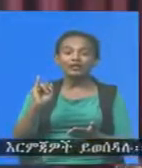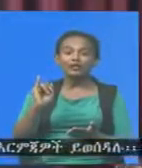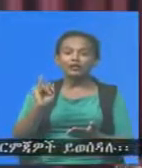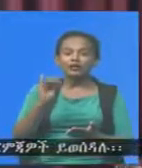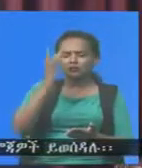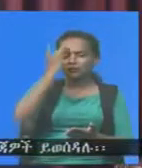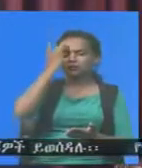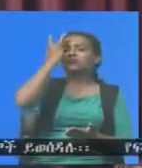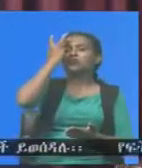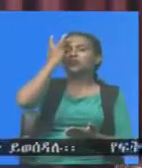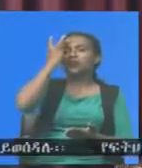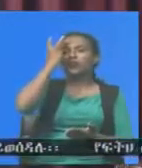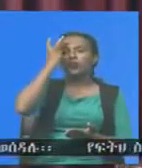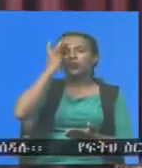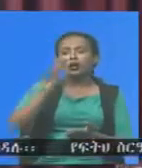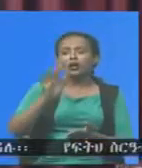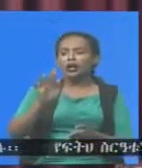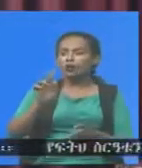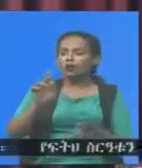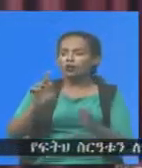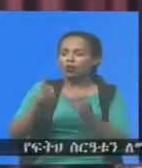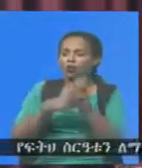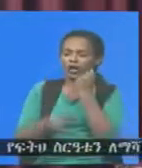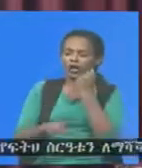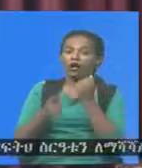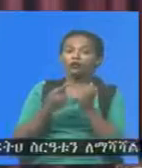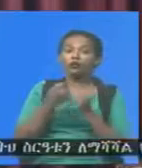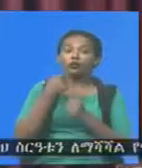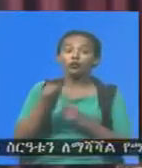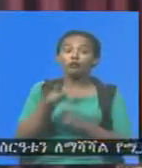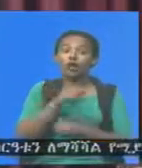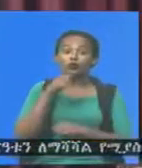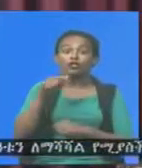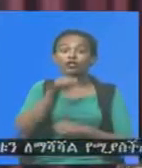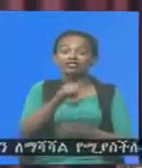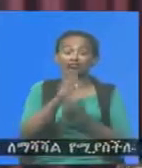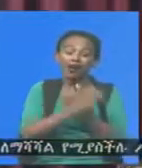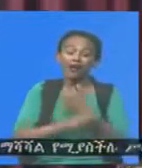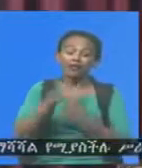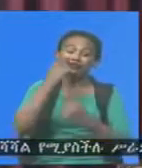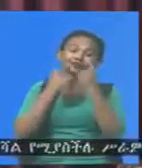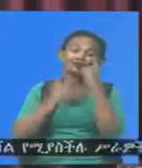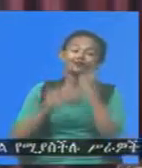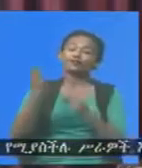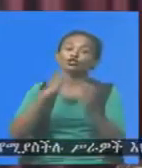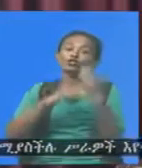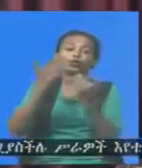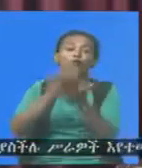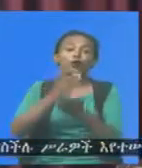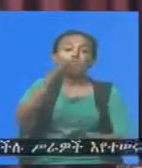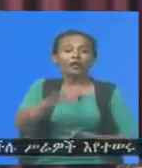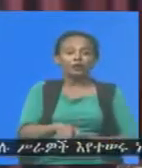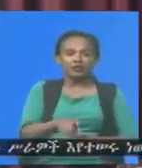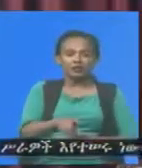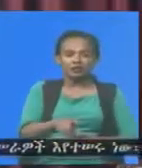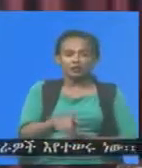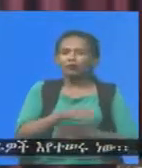ለይስሙላ ተብሎ ለፖለቲካ ተብሎ ሳይሆን የነዚህ ሀገራት ለቅሶና ችግር መቆም አለበት፣ በቃን